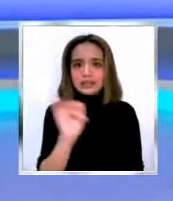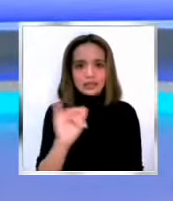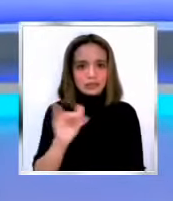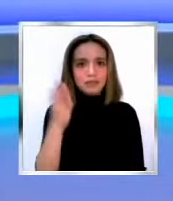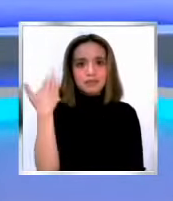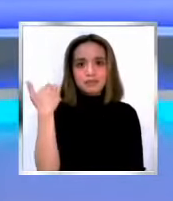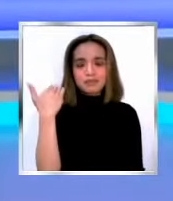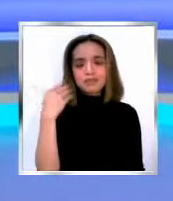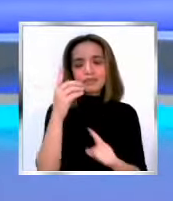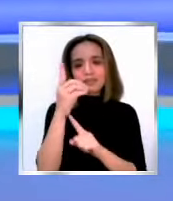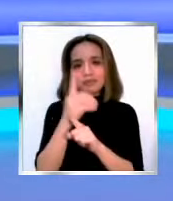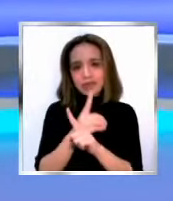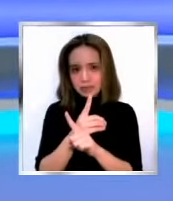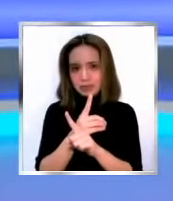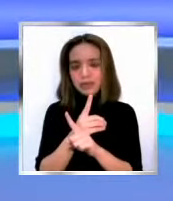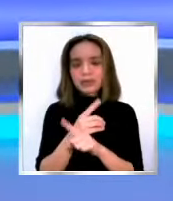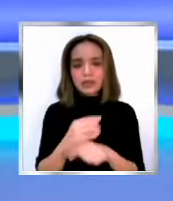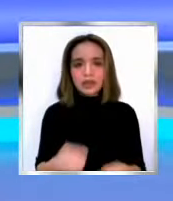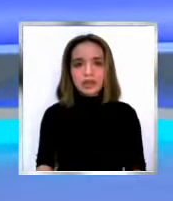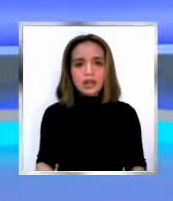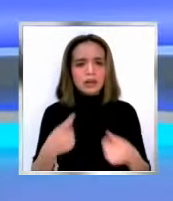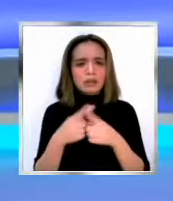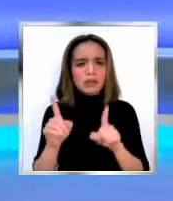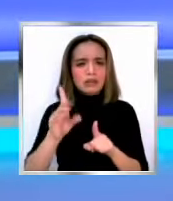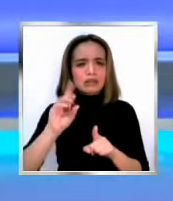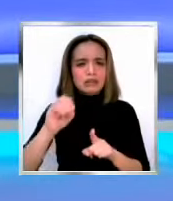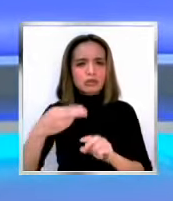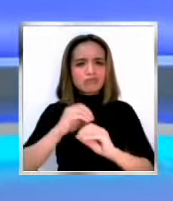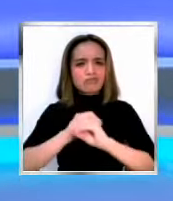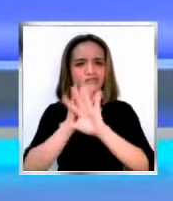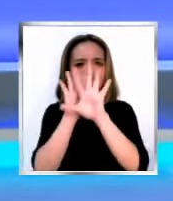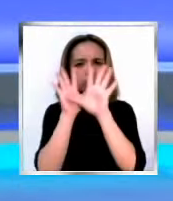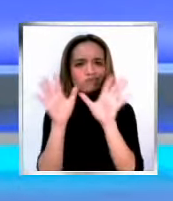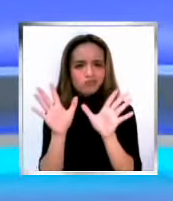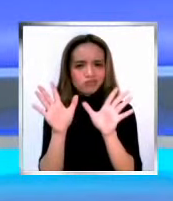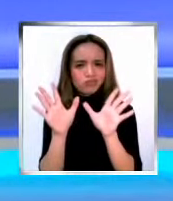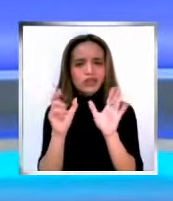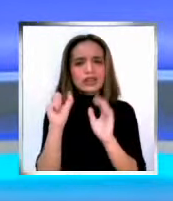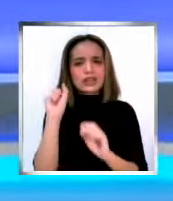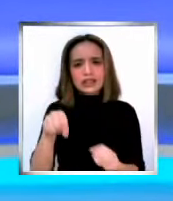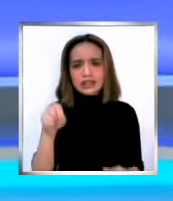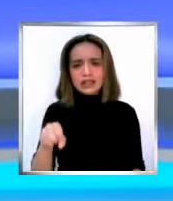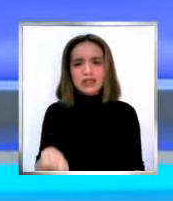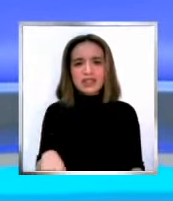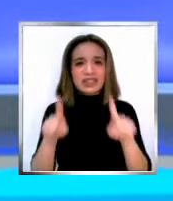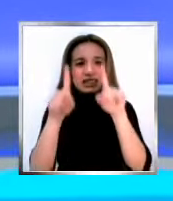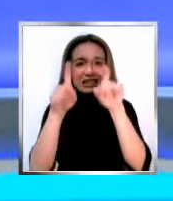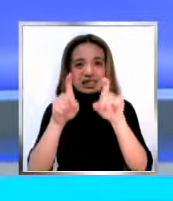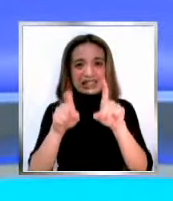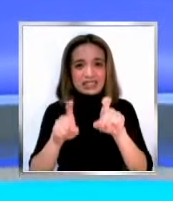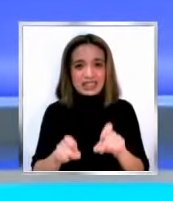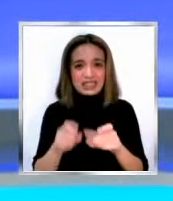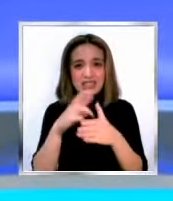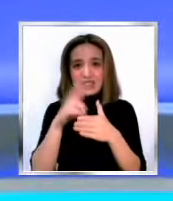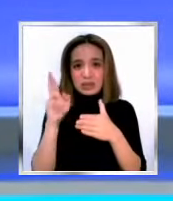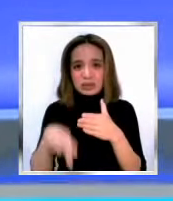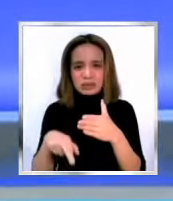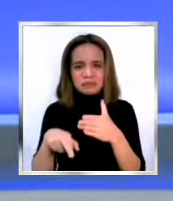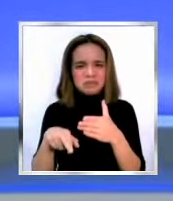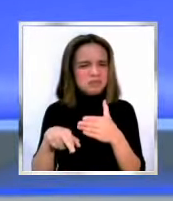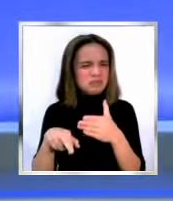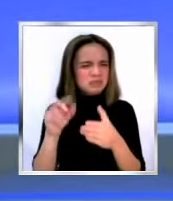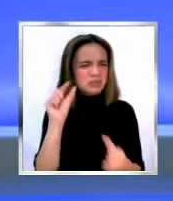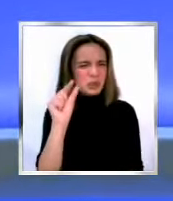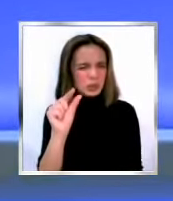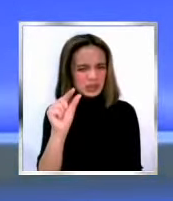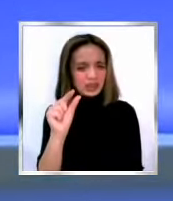pong paglilinaw ang Department of Health, mga kapuso, mababa yung tinatawag na testing output nitong linggo at 6 na laboratorio